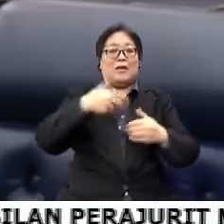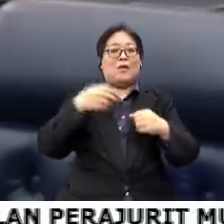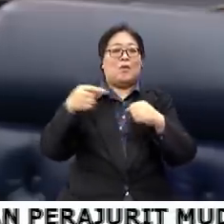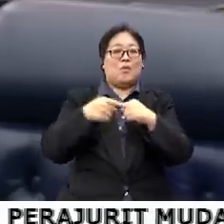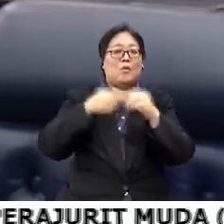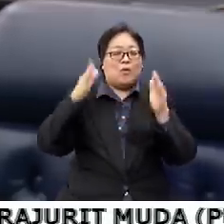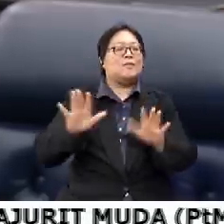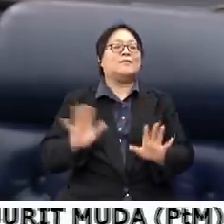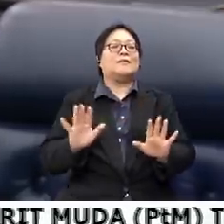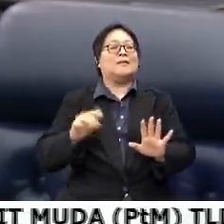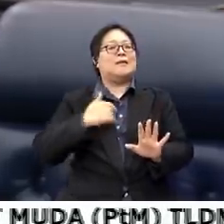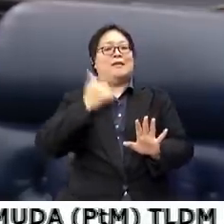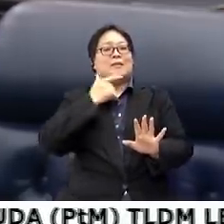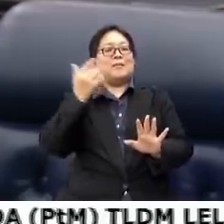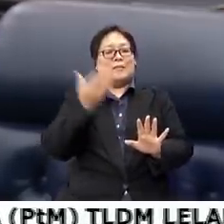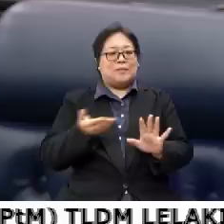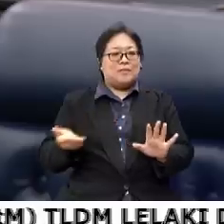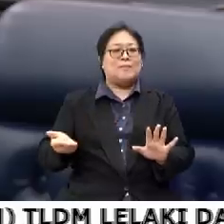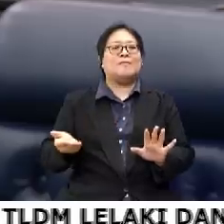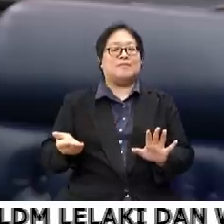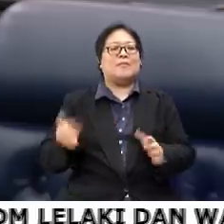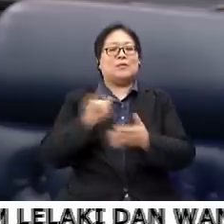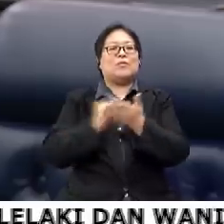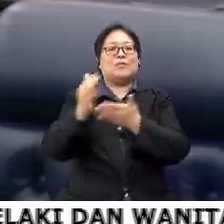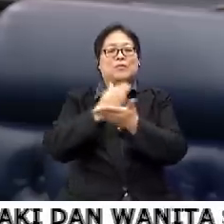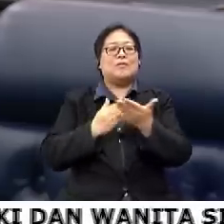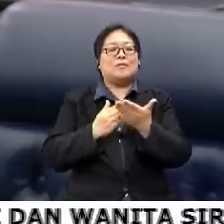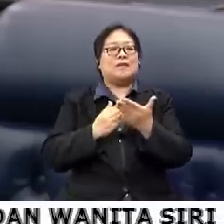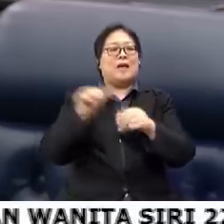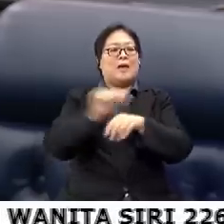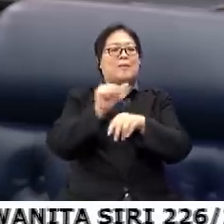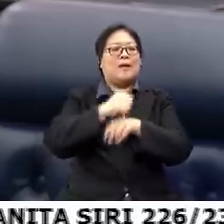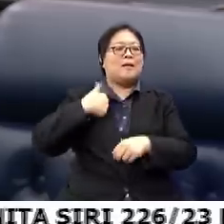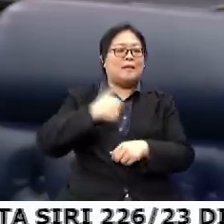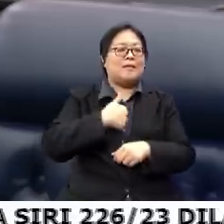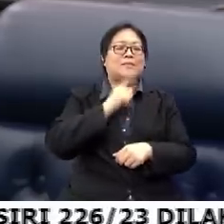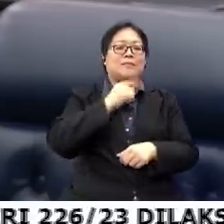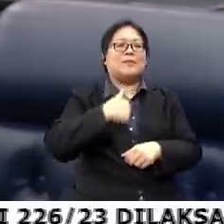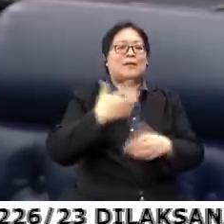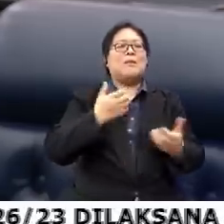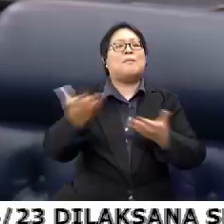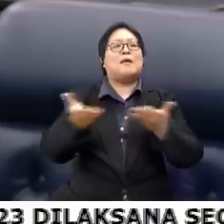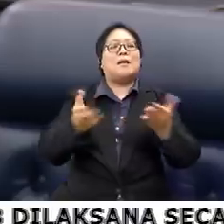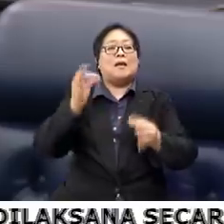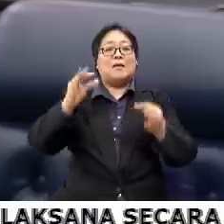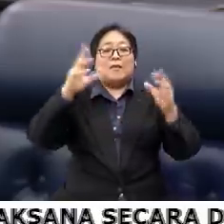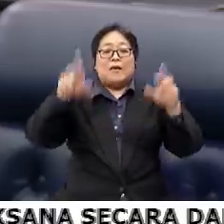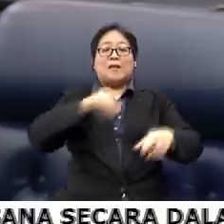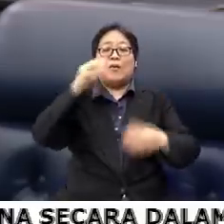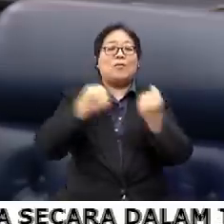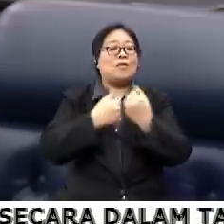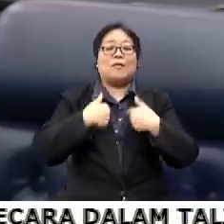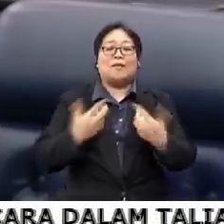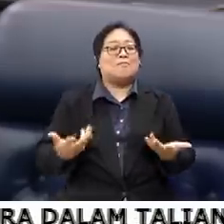Tidak, saya tidak mahu bahawa perkara-perkara ini sebahagian daripada amalan kita. Saya nak beramal saja, saya nak berbakti. Kalau rakyat tak sokong saya, kalau saya